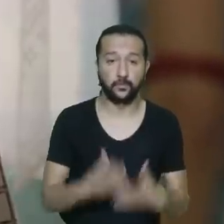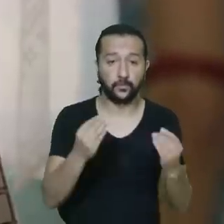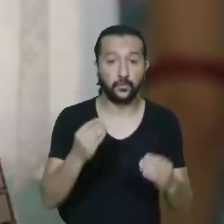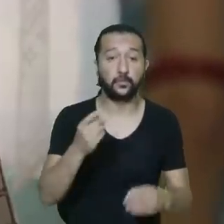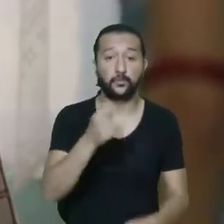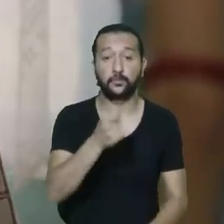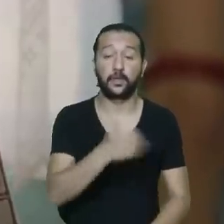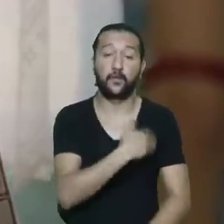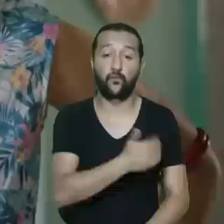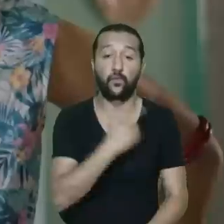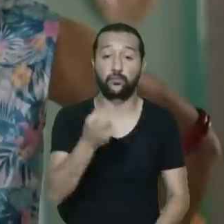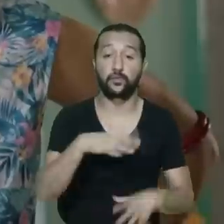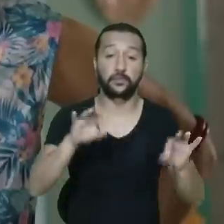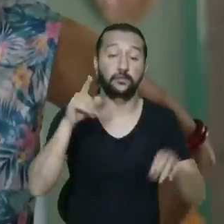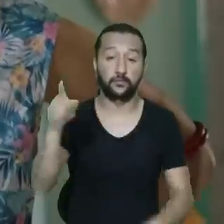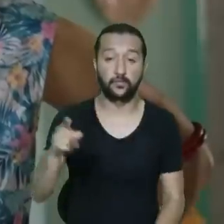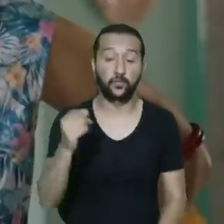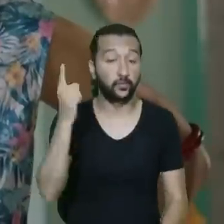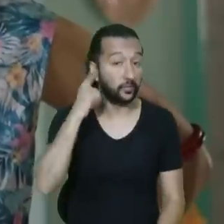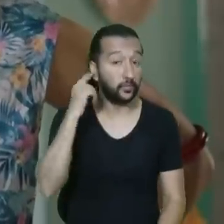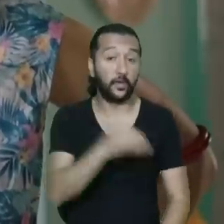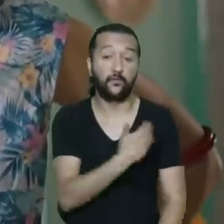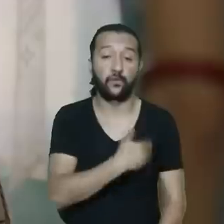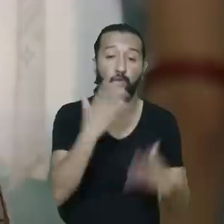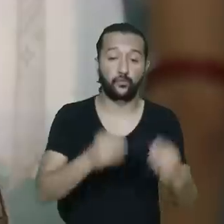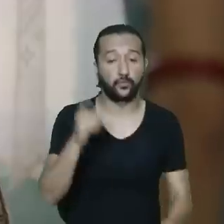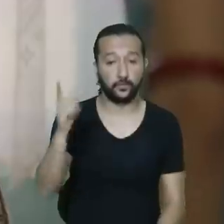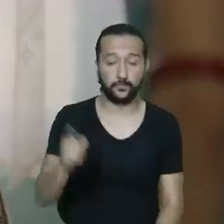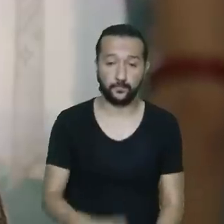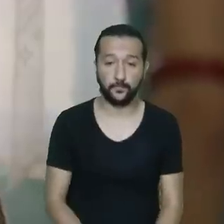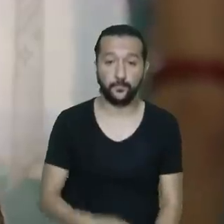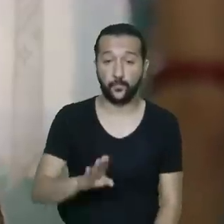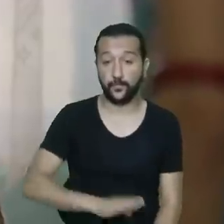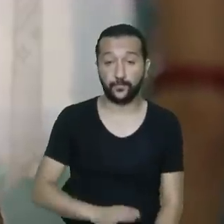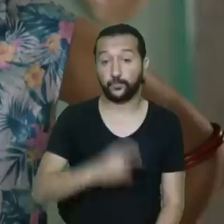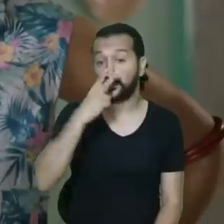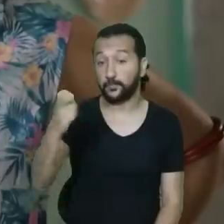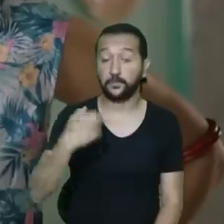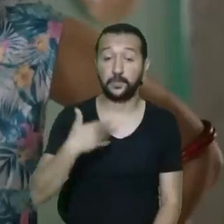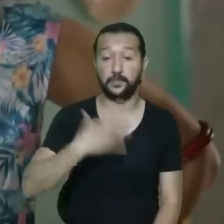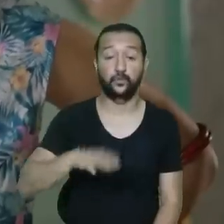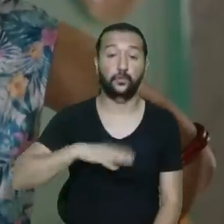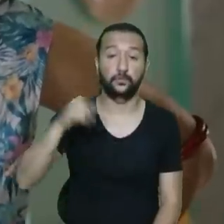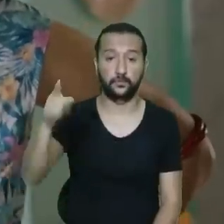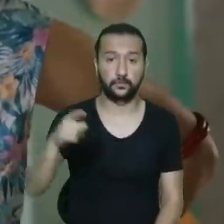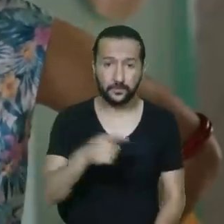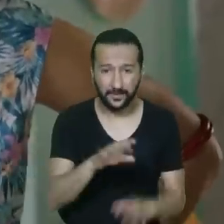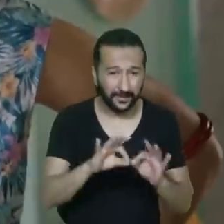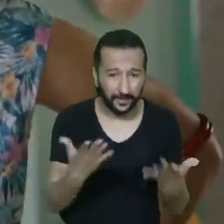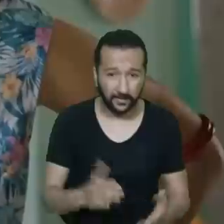Çok paralı avukatla tutmuş, çok şöhretli avukatla. Oğlumu alacak benim elinden Sibel.